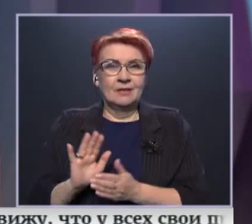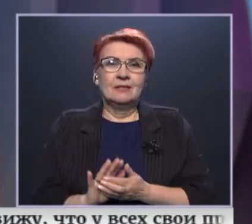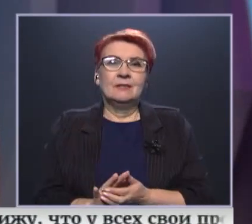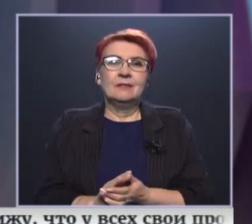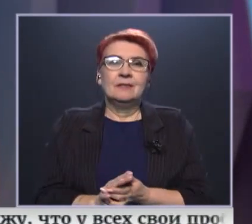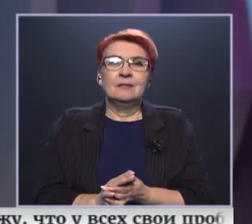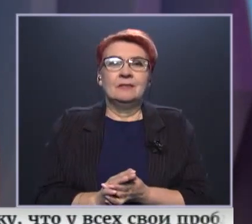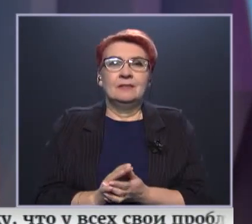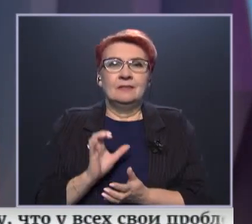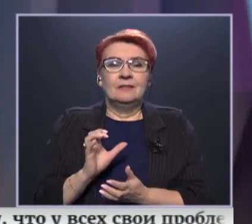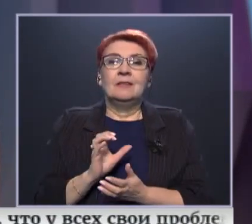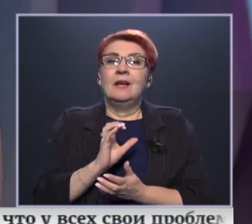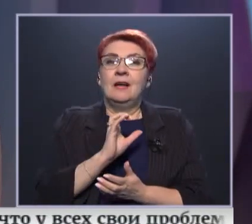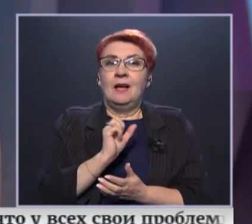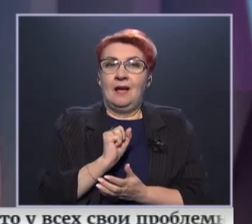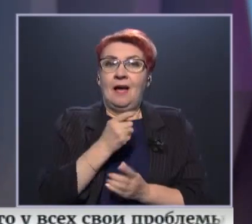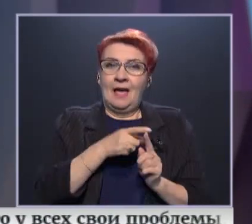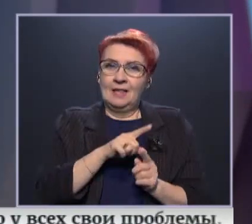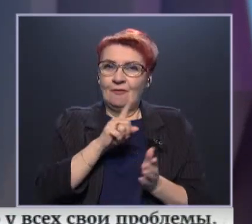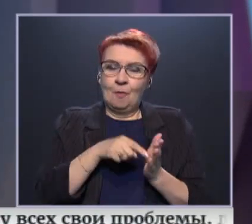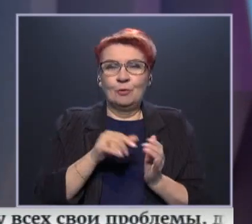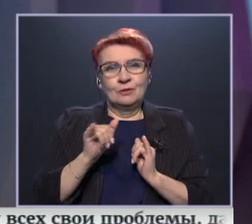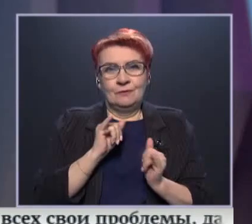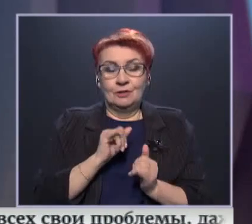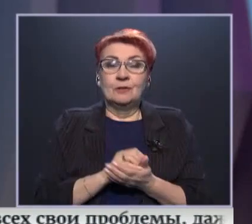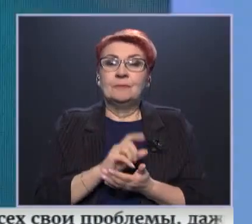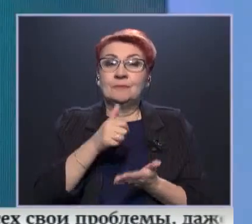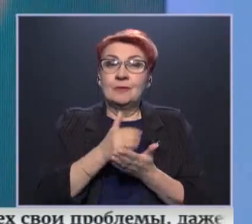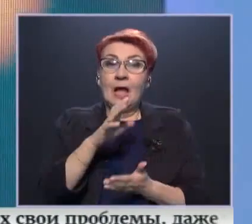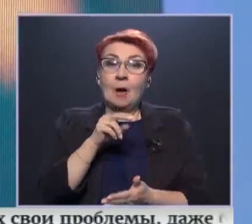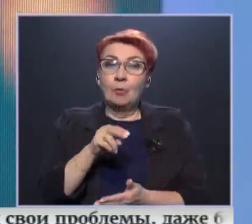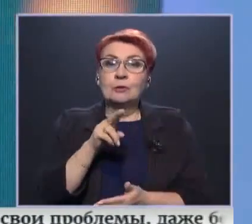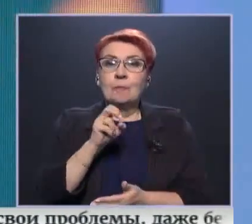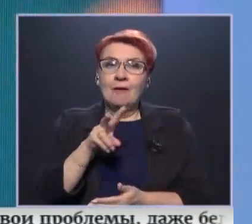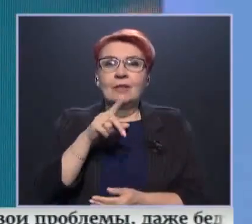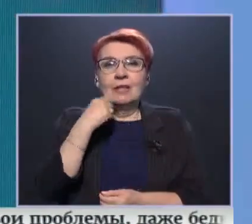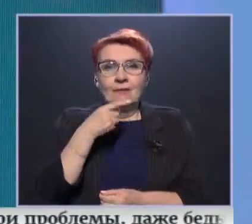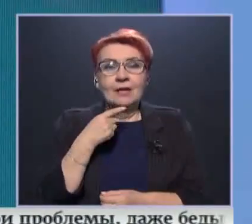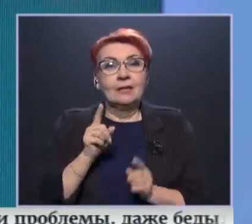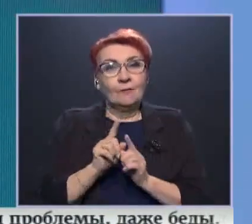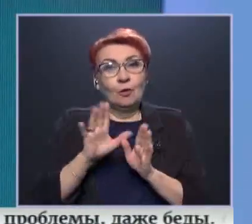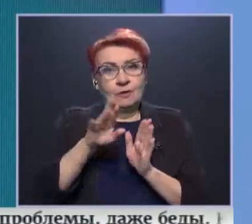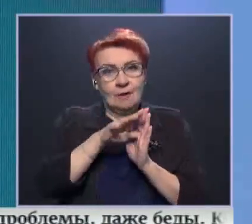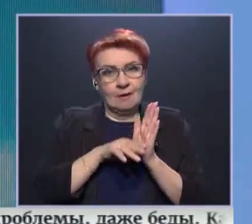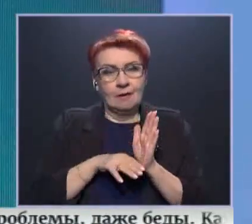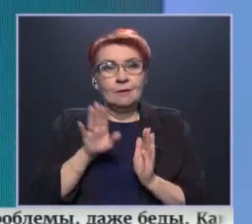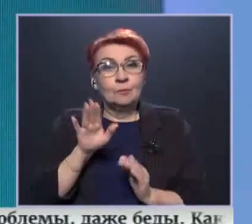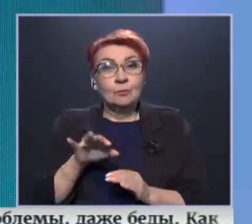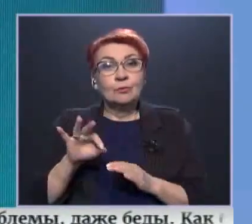довольно серьезными оскорблениями. Я готов на этот вопрос ответить. Апостол Павел говорит вот как, что пусть